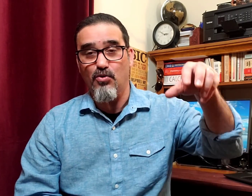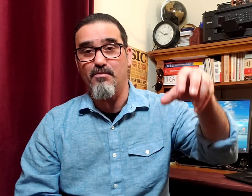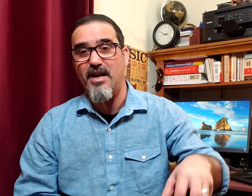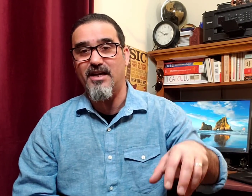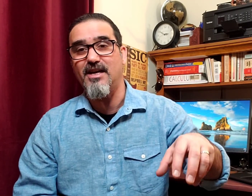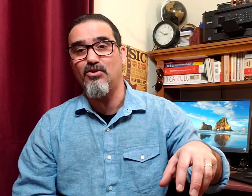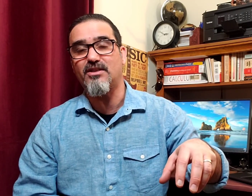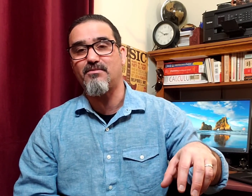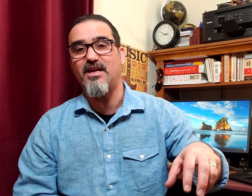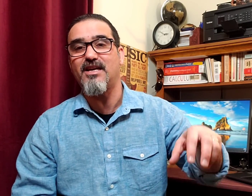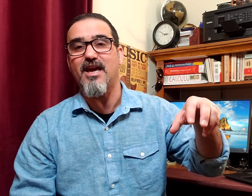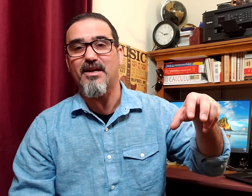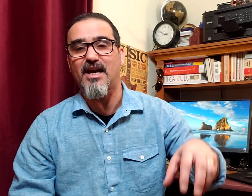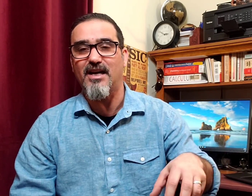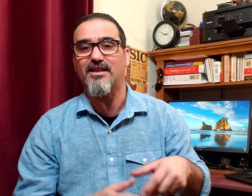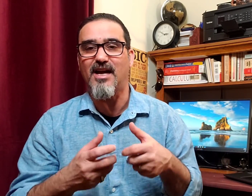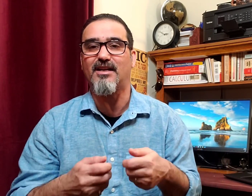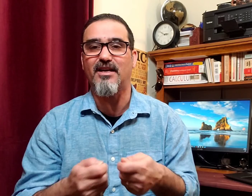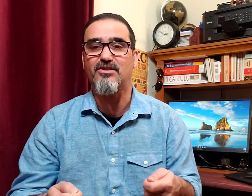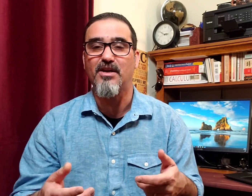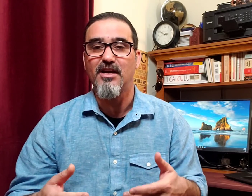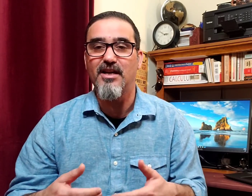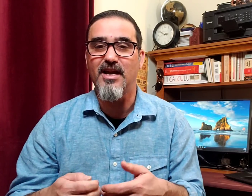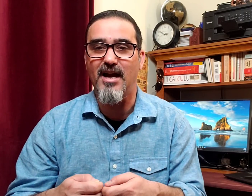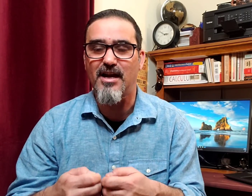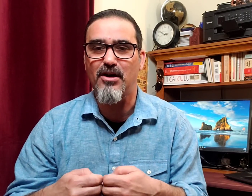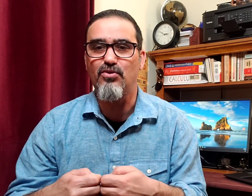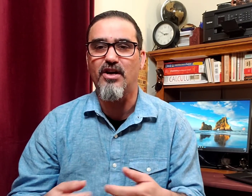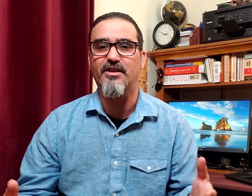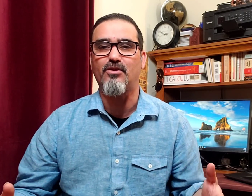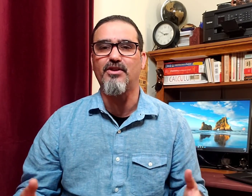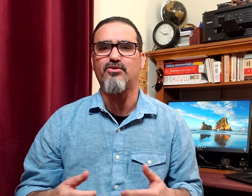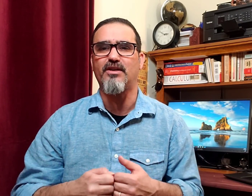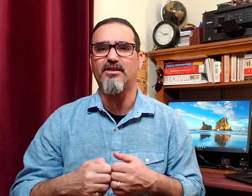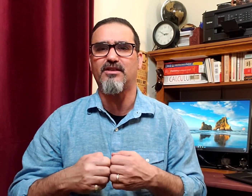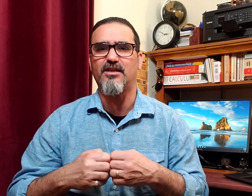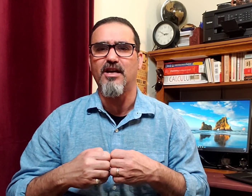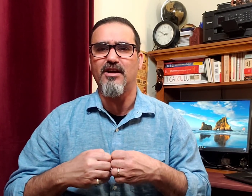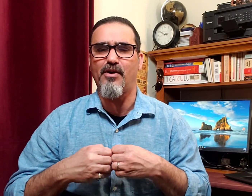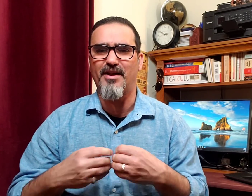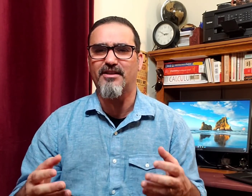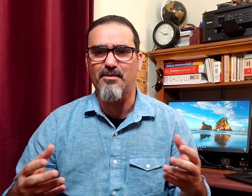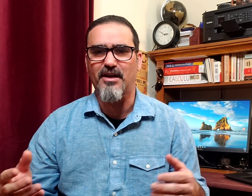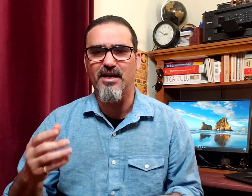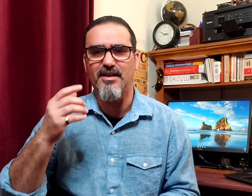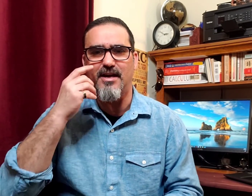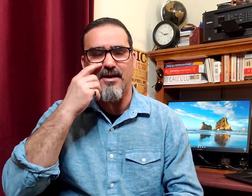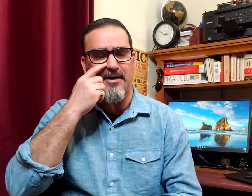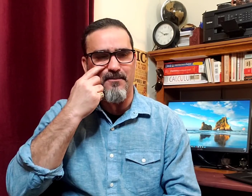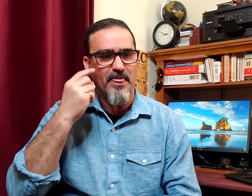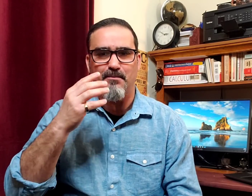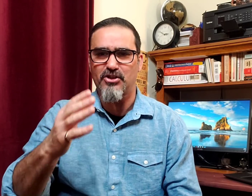التناقضات، والملكية المؤسسة الملكية هي من خلقت الحقل الخصب لحكامة كلها تناقضات وهذه الفوارق الطبقية